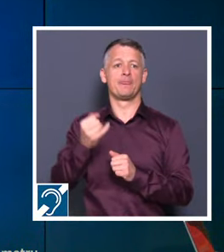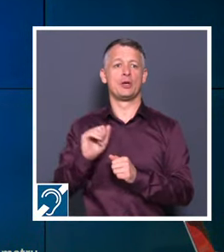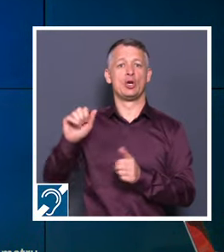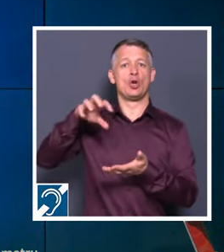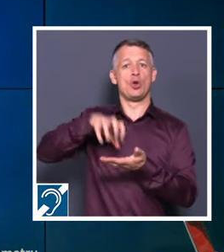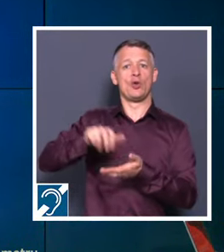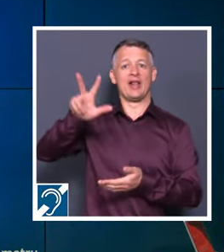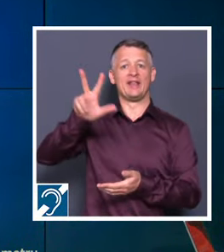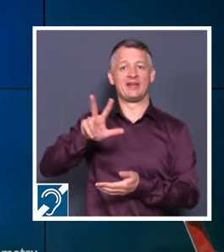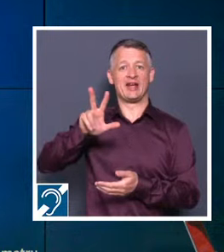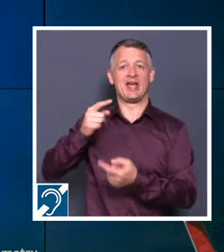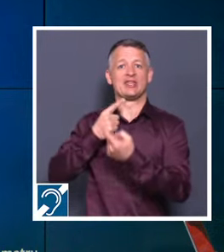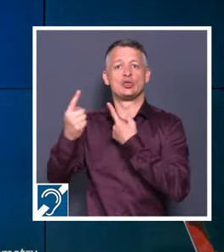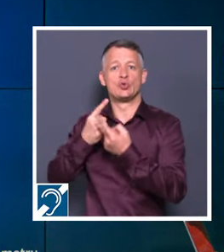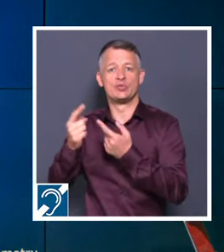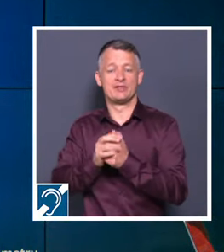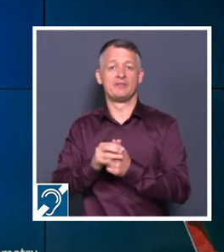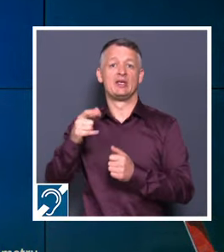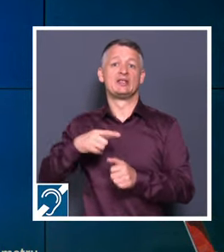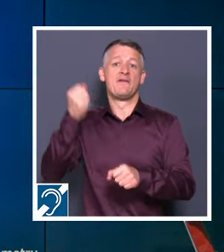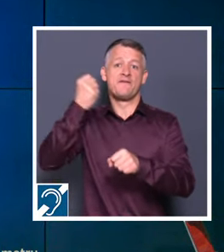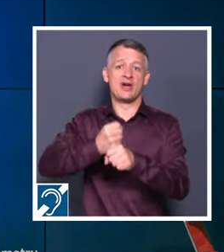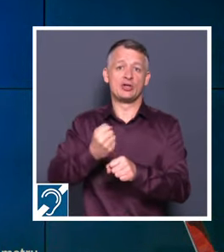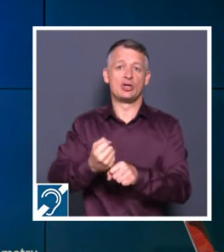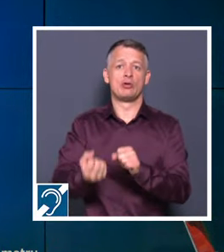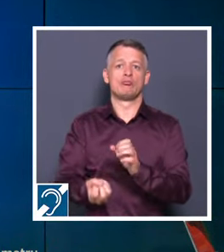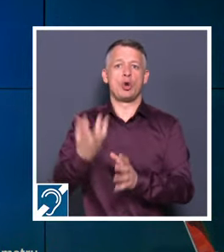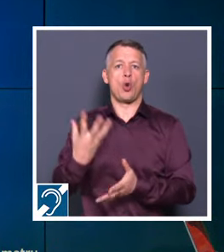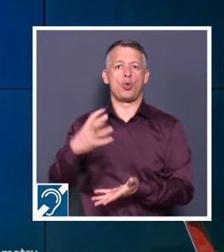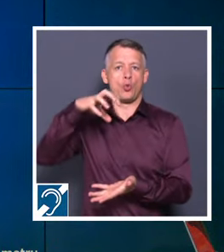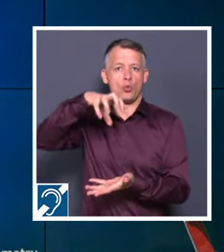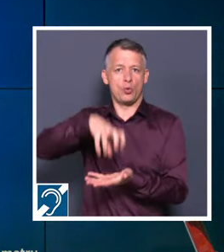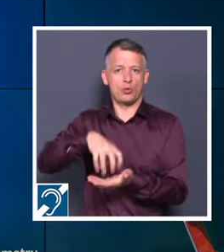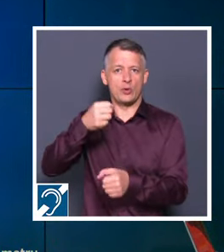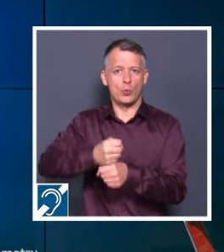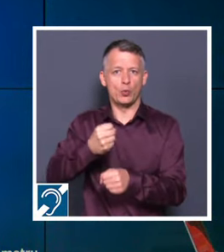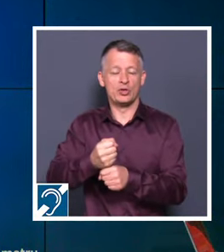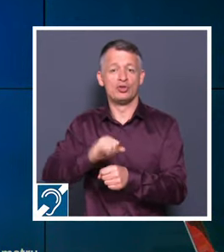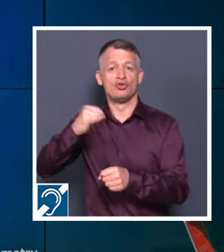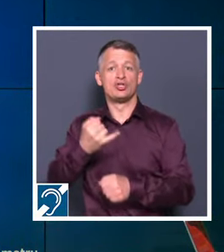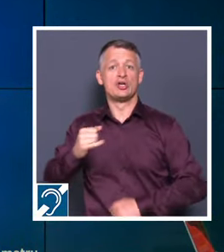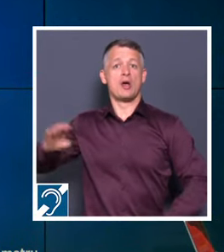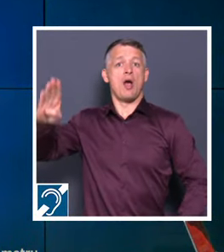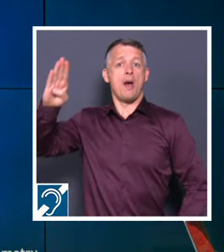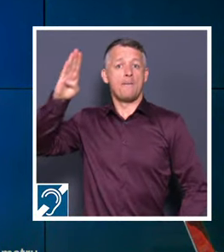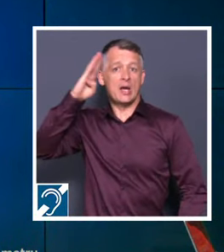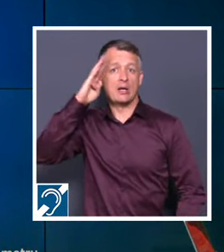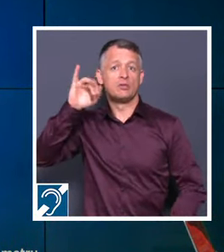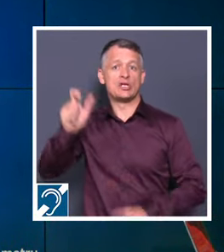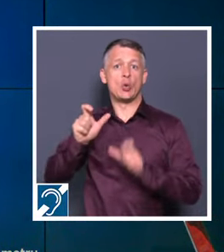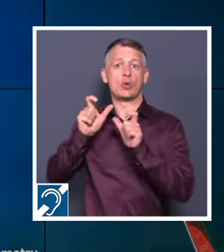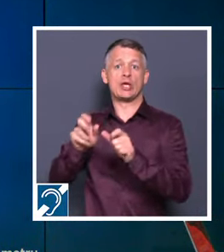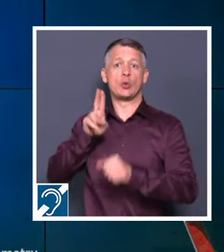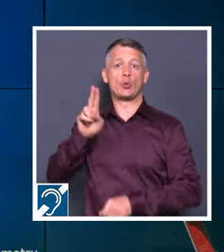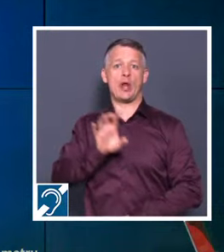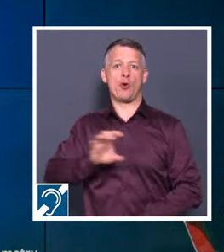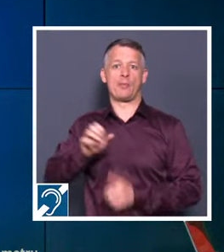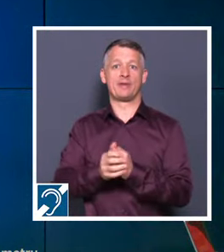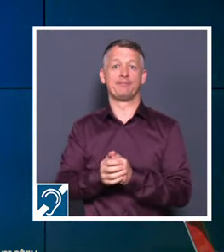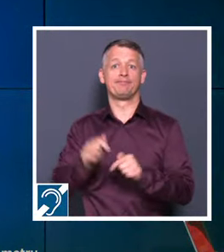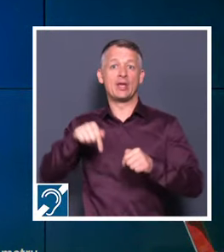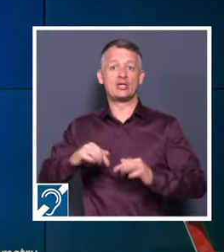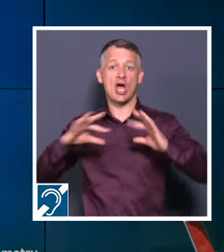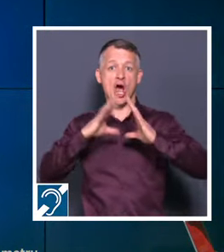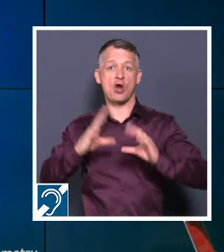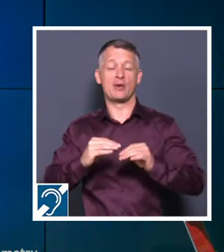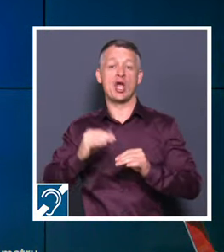subiectelor de dezbatere în campanie, se află crearea de noi locuri de muncă, precum și apărarea și securitatea Uniunii Europene. În România,